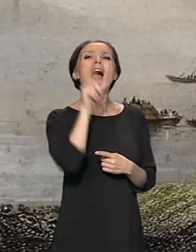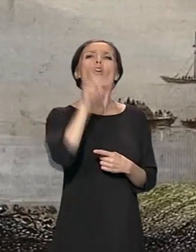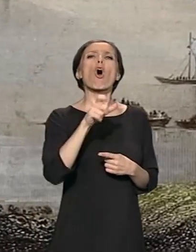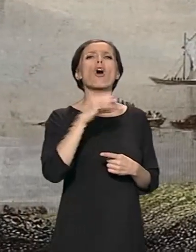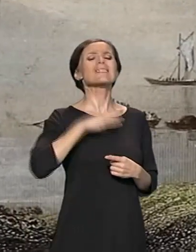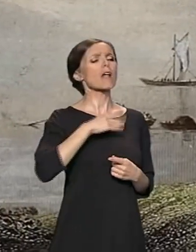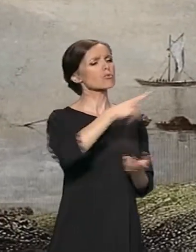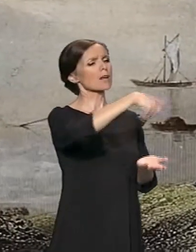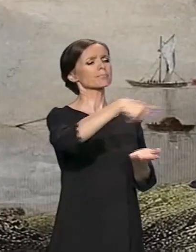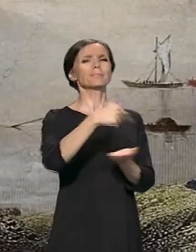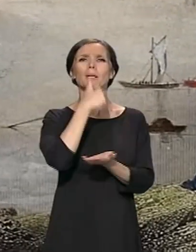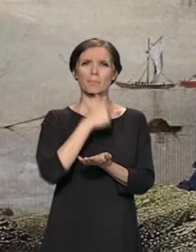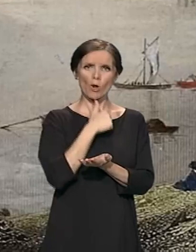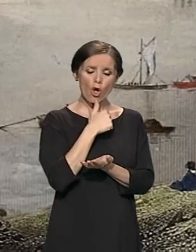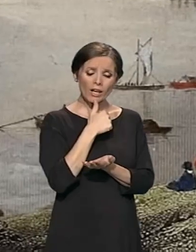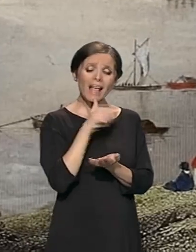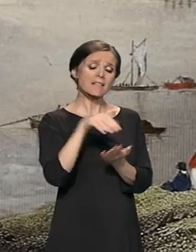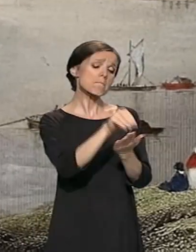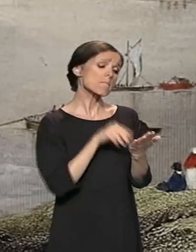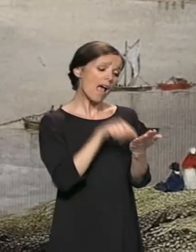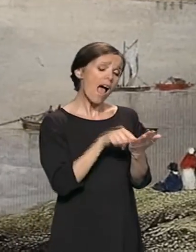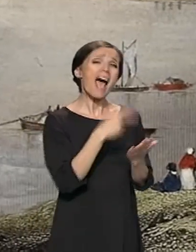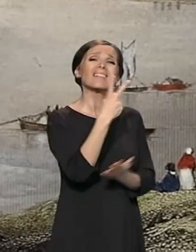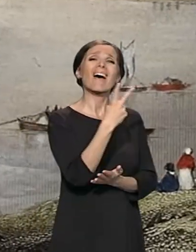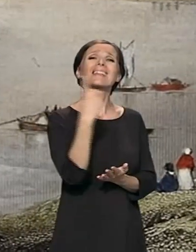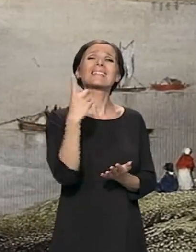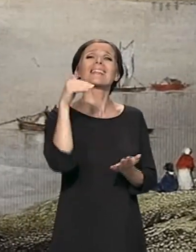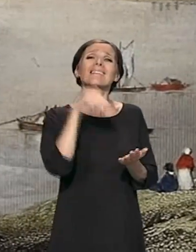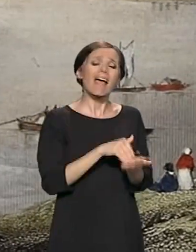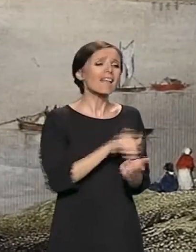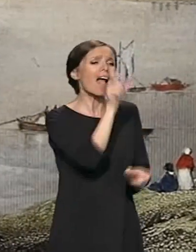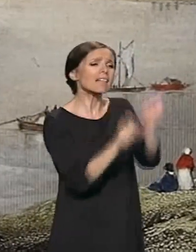ima 21.000 onih koji plaćaju glavarinu.